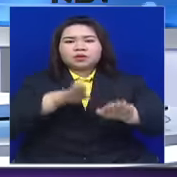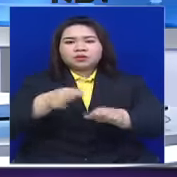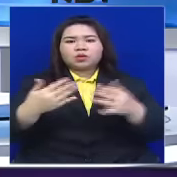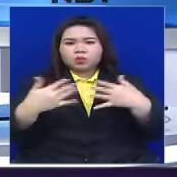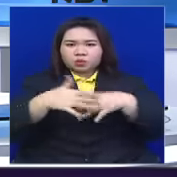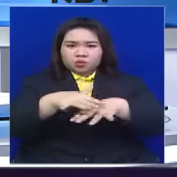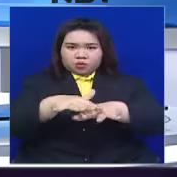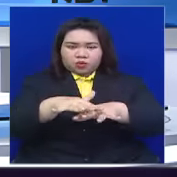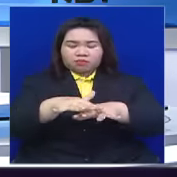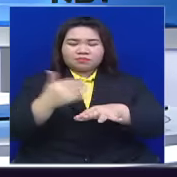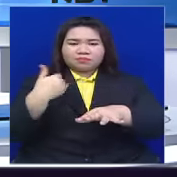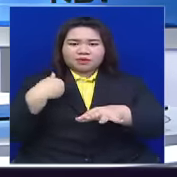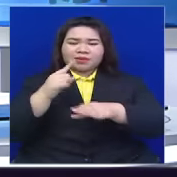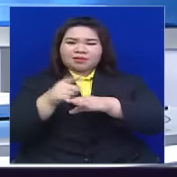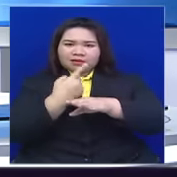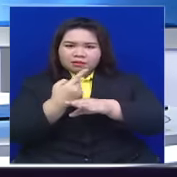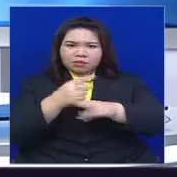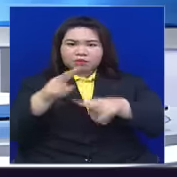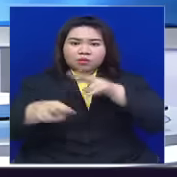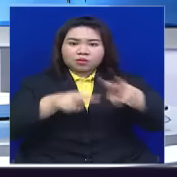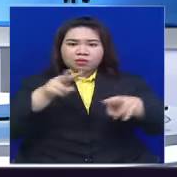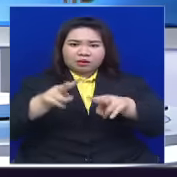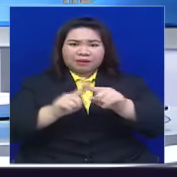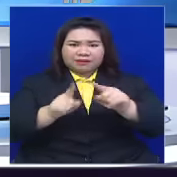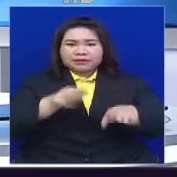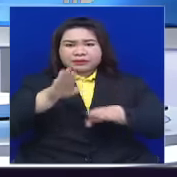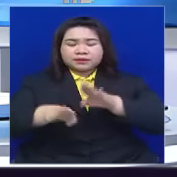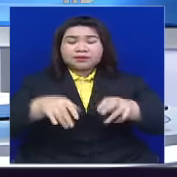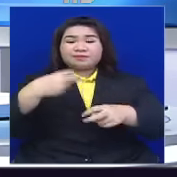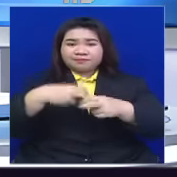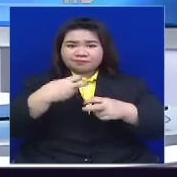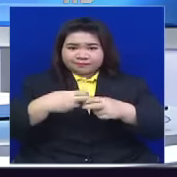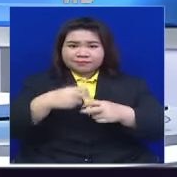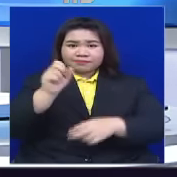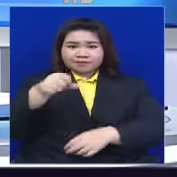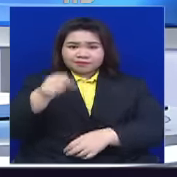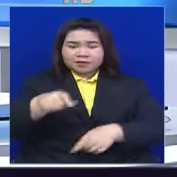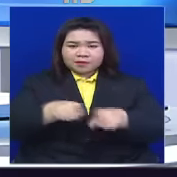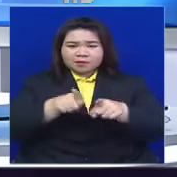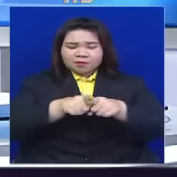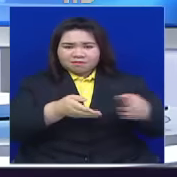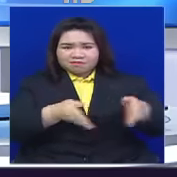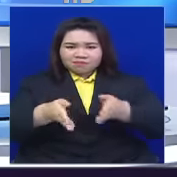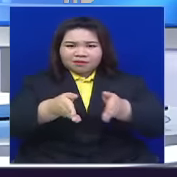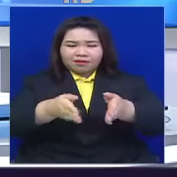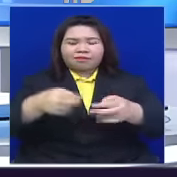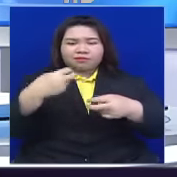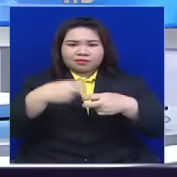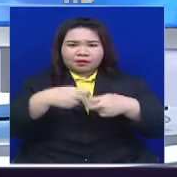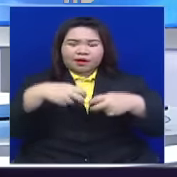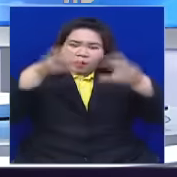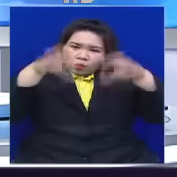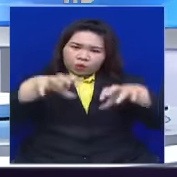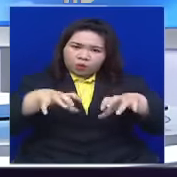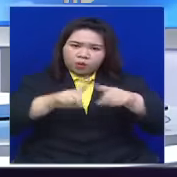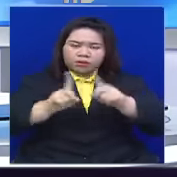านักบินแล้วก็เฮลิคอปเตอร์ที่ตกแม้ว่าการเดินเท้าจะเข้าไปยากลำบากนะครับเนื่องจากสภาพอากาศแล้วก็เส้นทางยังเป็นอุปสรรคเป็นเขา